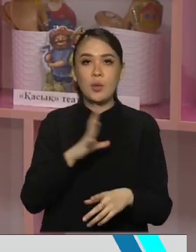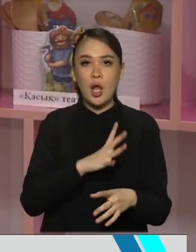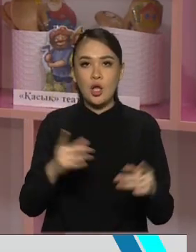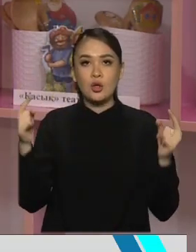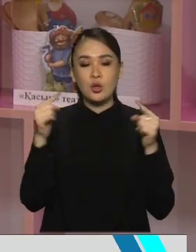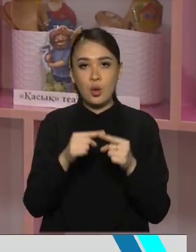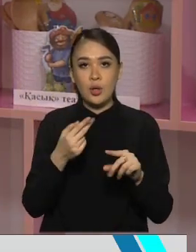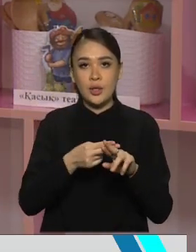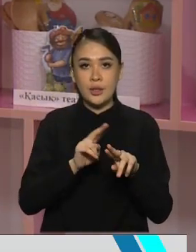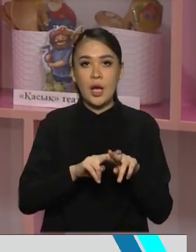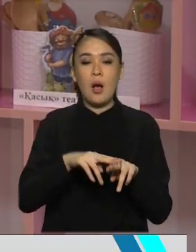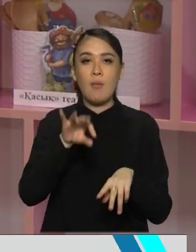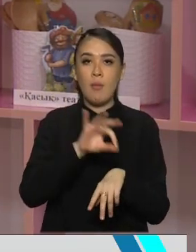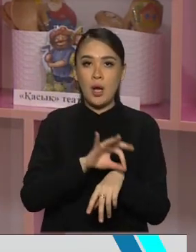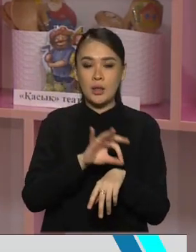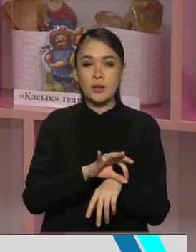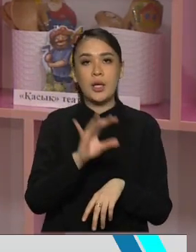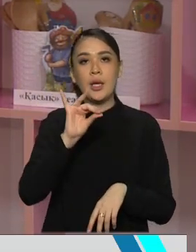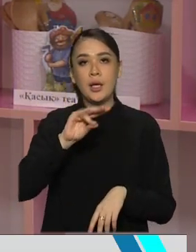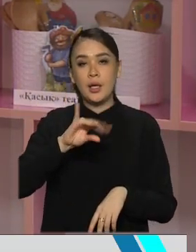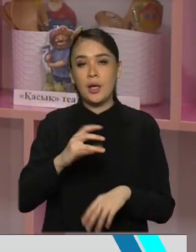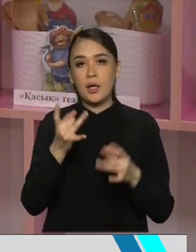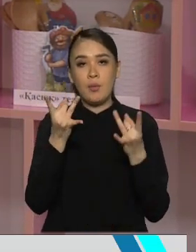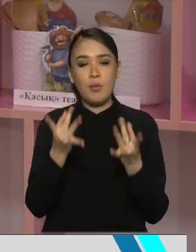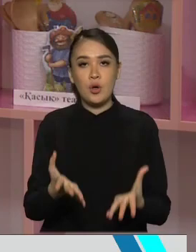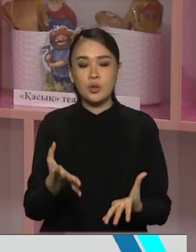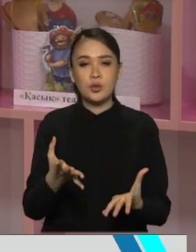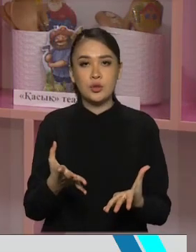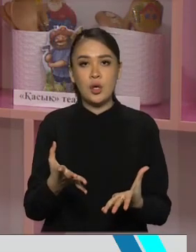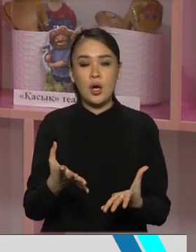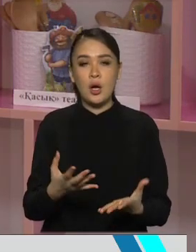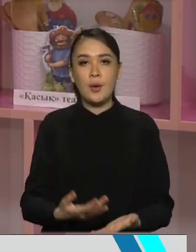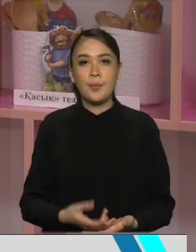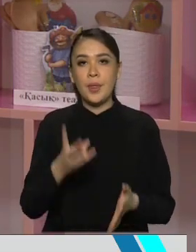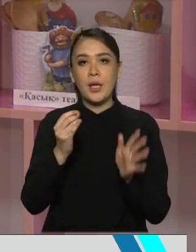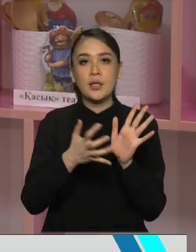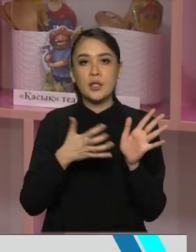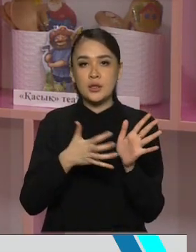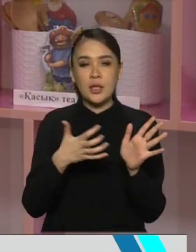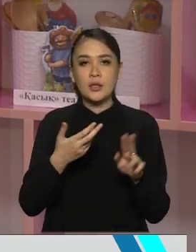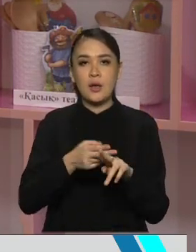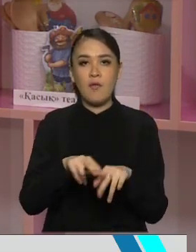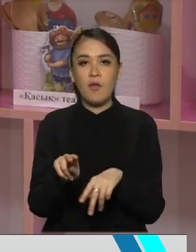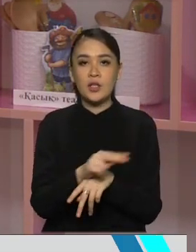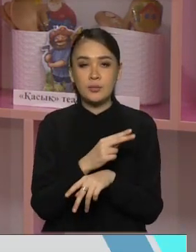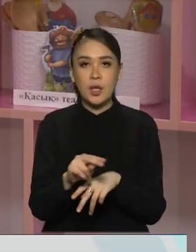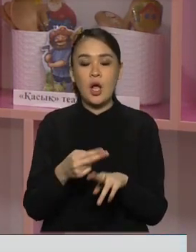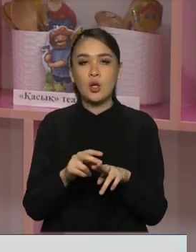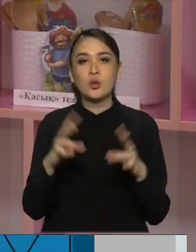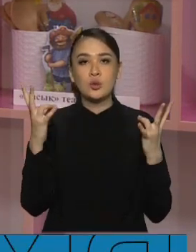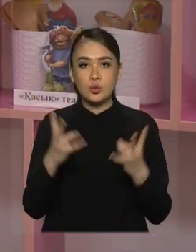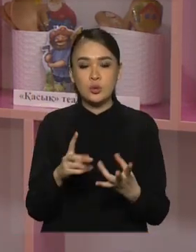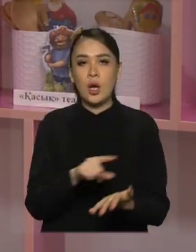это диагноз, или это просто недостаток воспитания, то нужно,